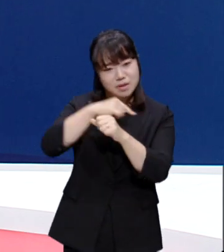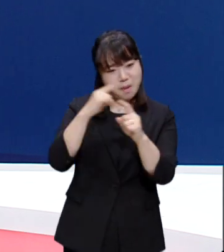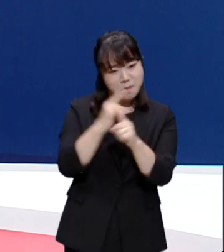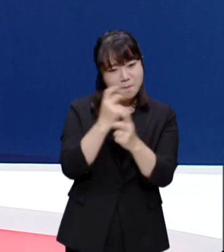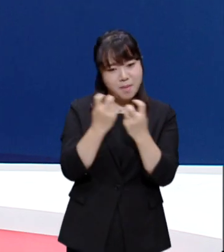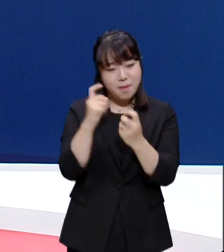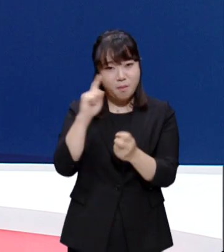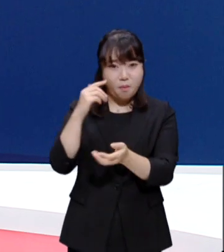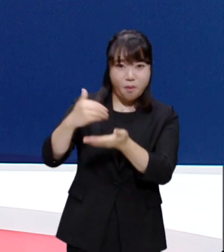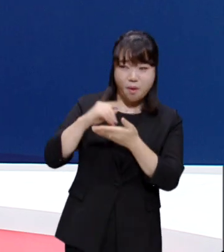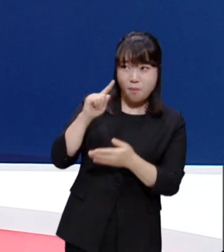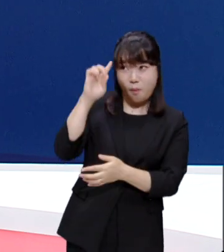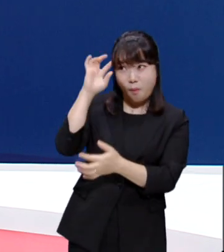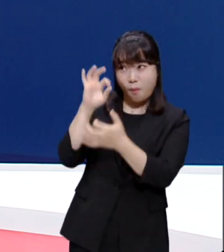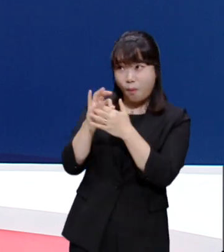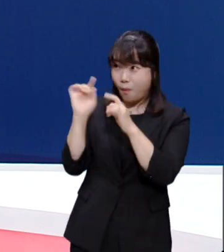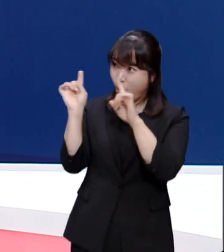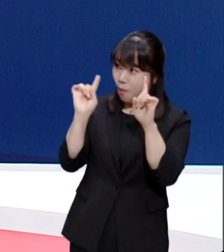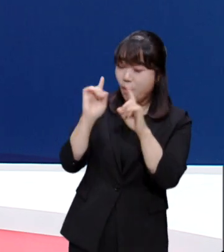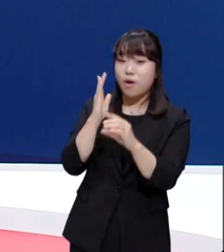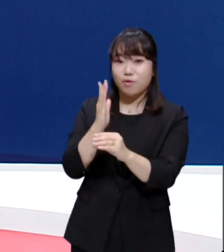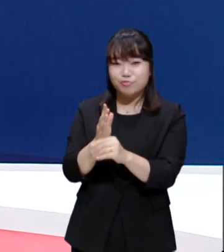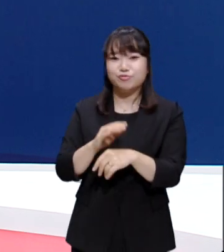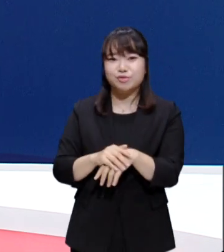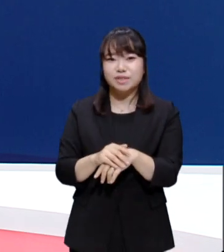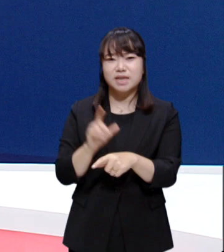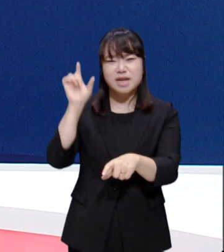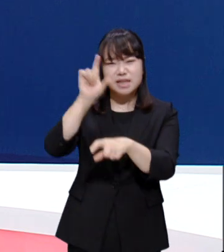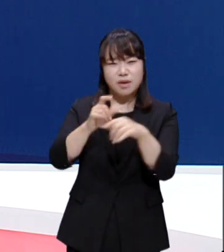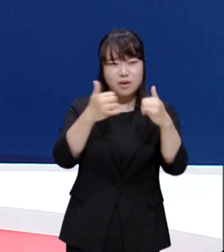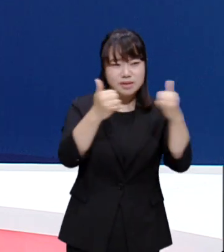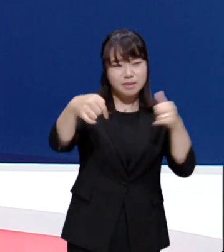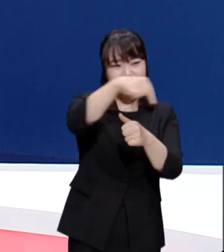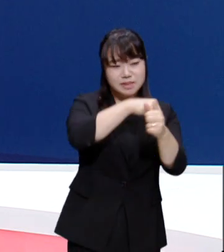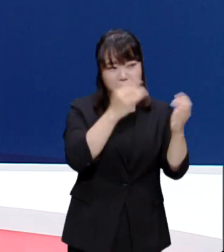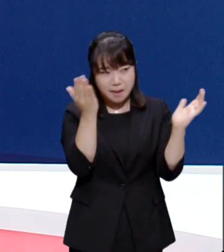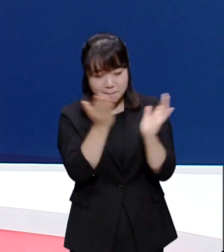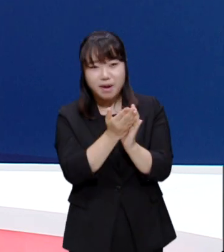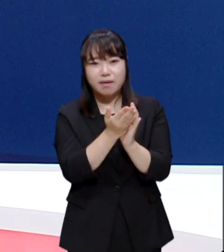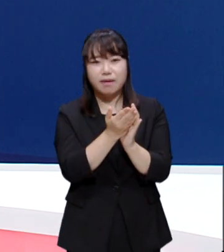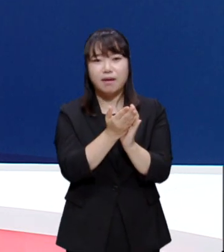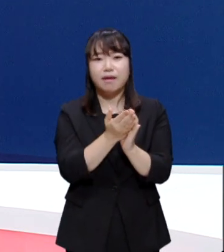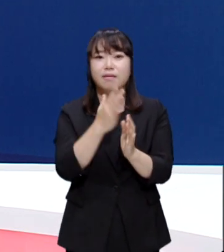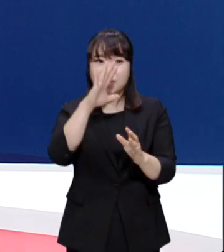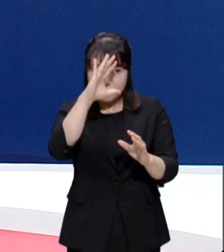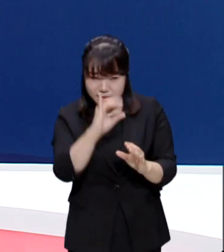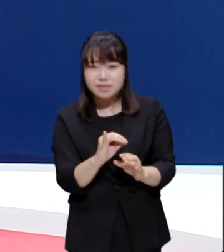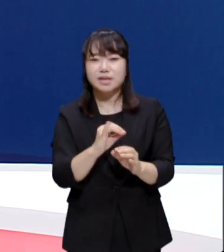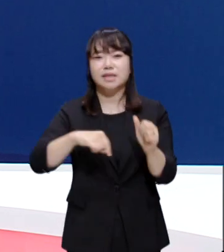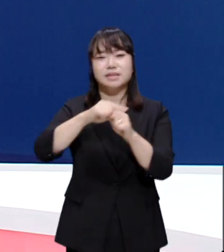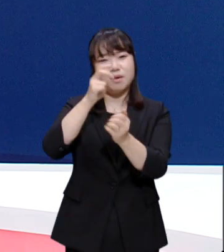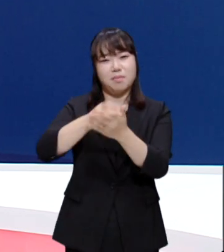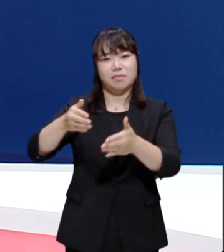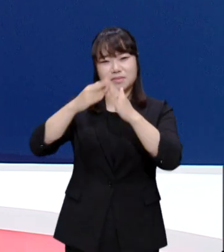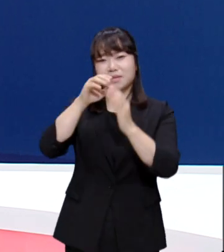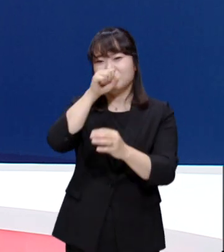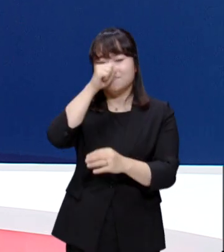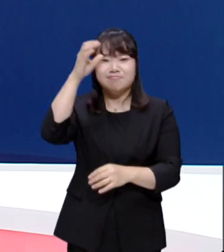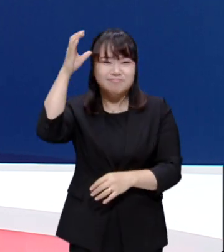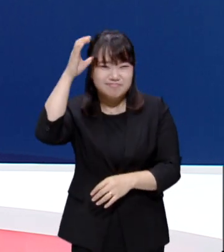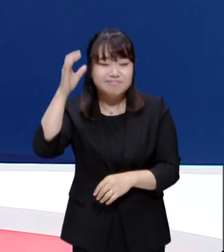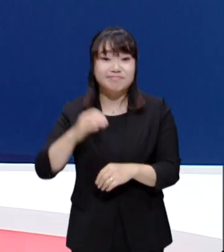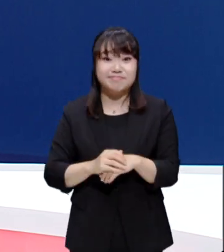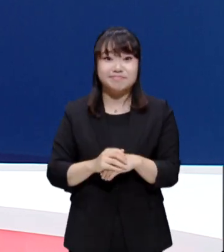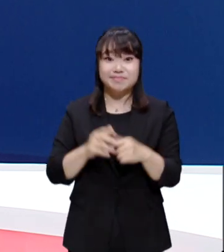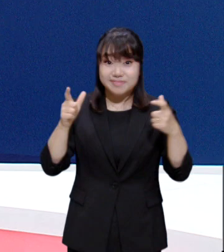대책을 내놓을지 관심이 꽤 높은데요. 네, 조금이라도 민심을 제대로 읽고 대안을 모색한 대책이 나오길 바라봅니다.